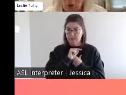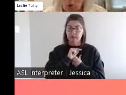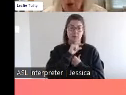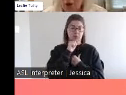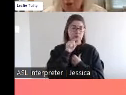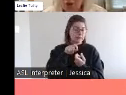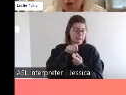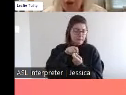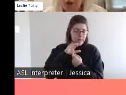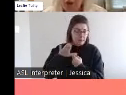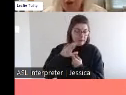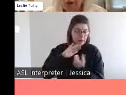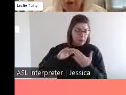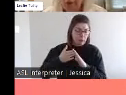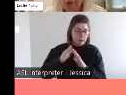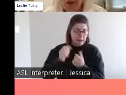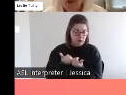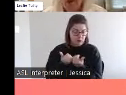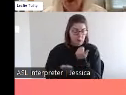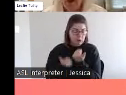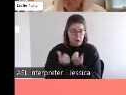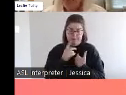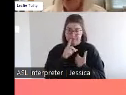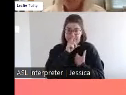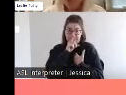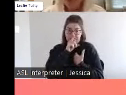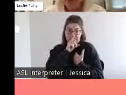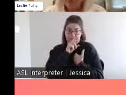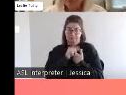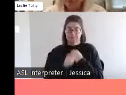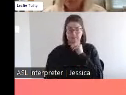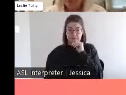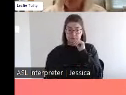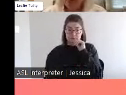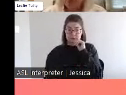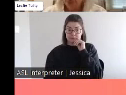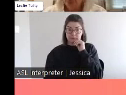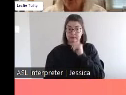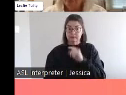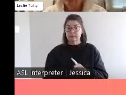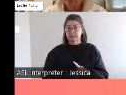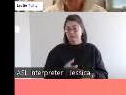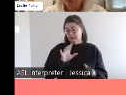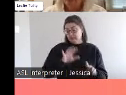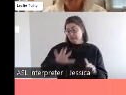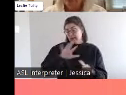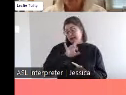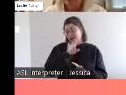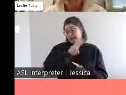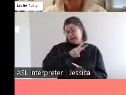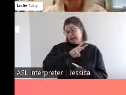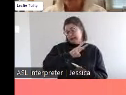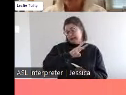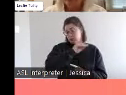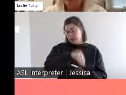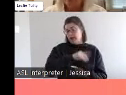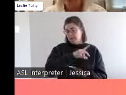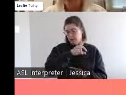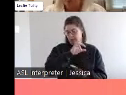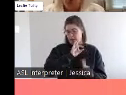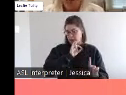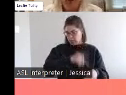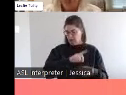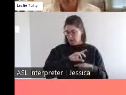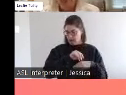souvent d'agences communautaires. Nous n'avons pas d'informations sur eux. Mais 86% étaient positifs au sujet de